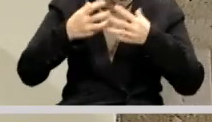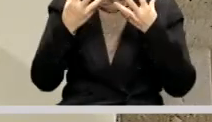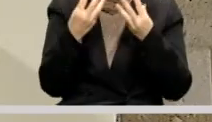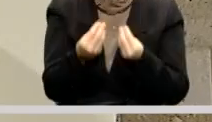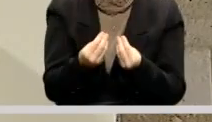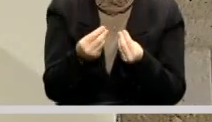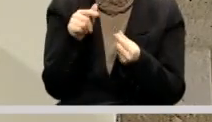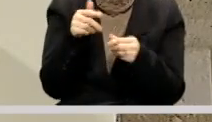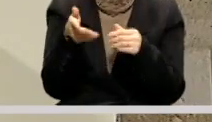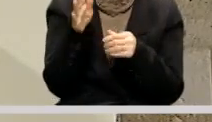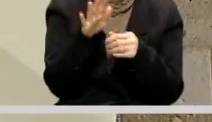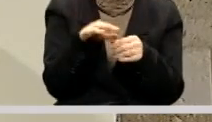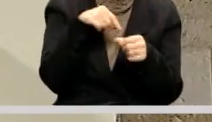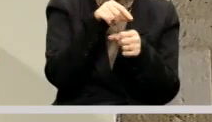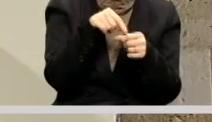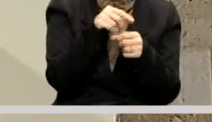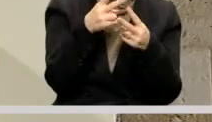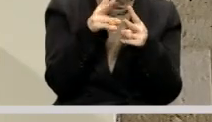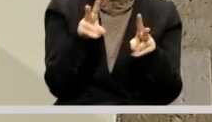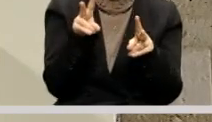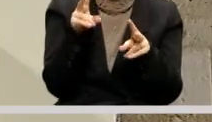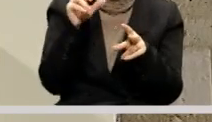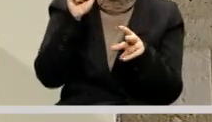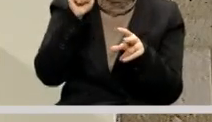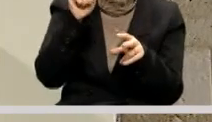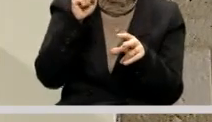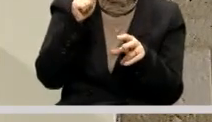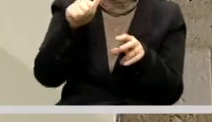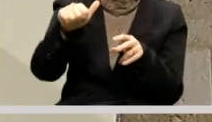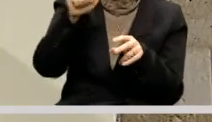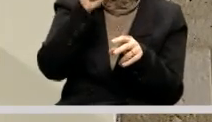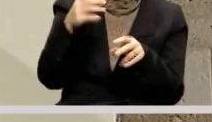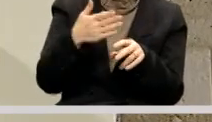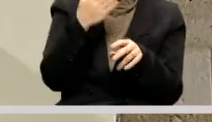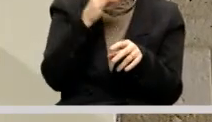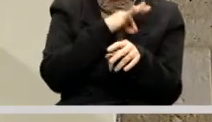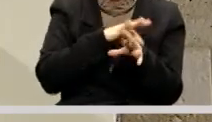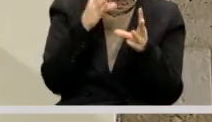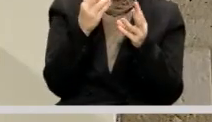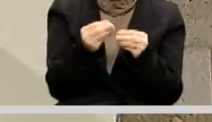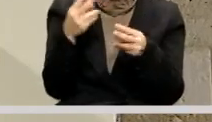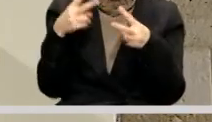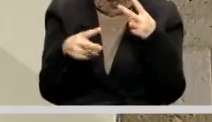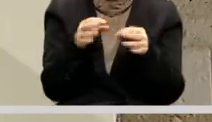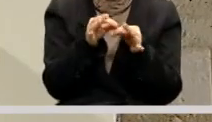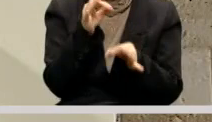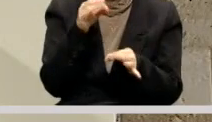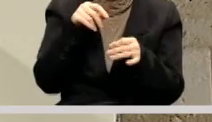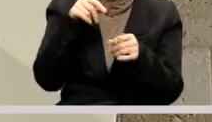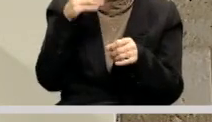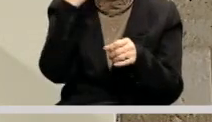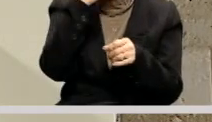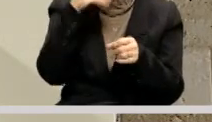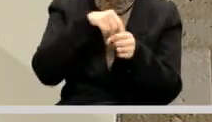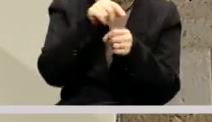gün içerisinde açık limonlu içmek daha faydalı. Şekersiz olarak kullanmak daha faydalı olur. Bazı insanlarda siyah çaydan